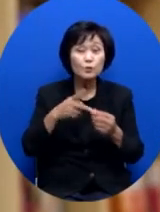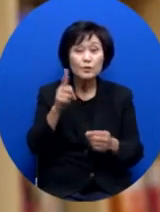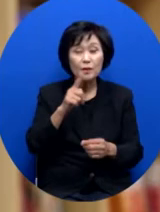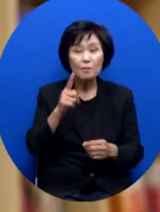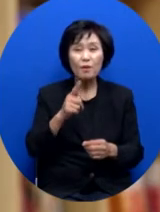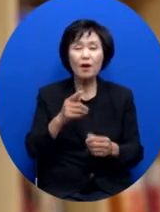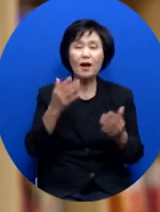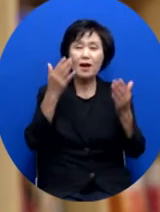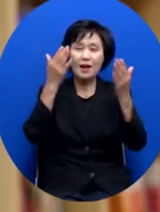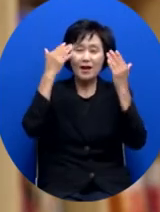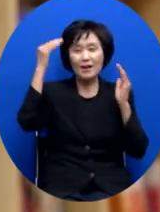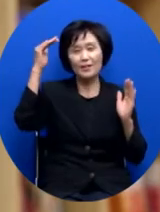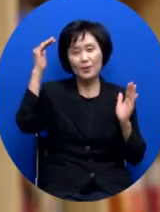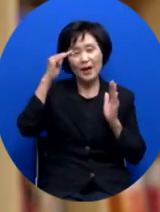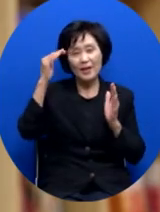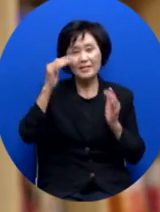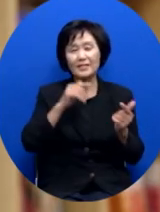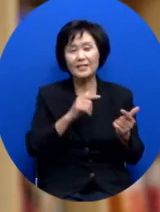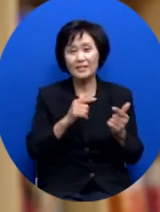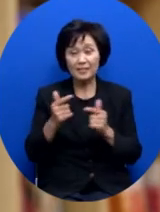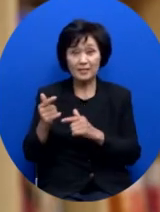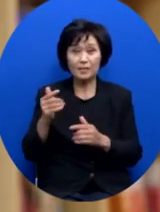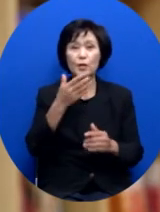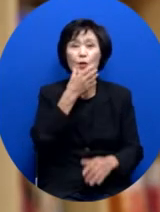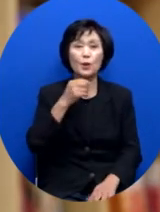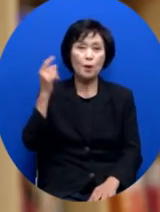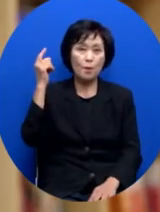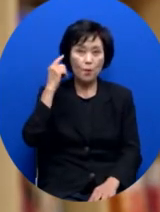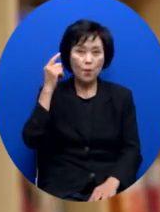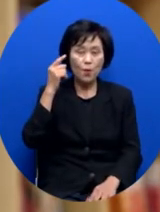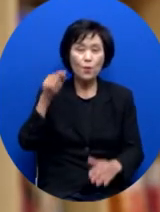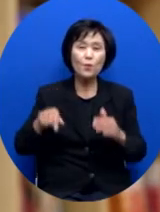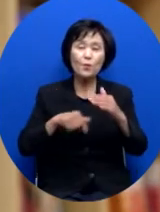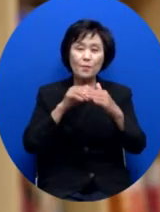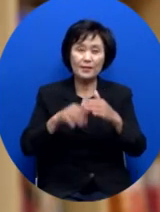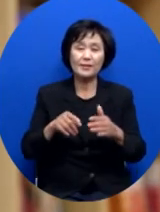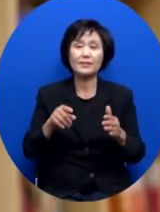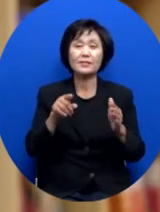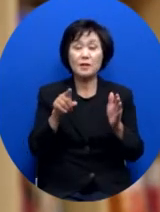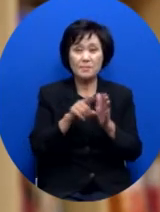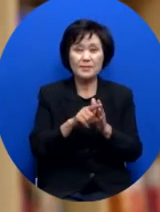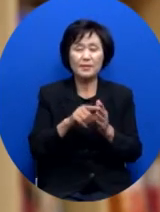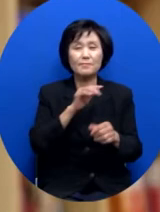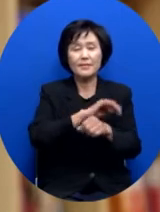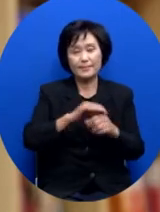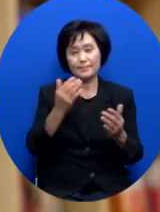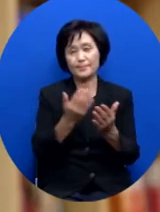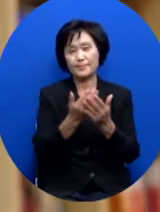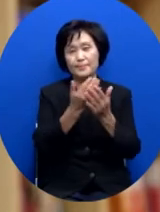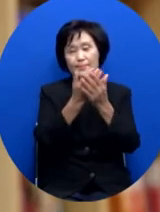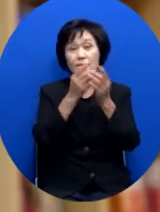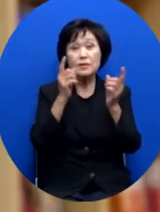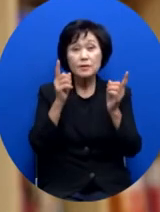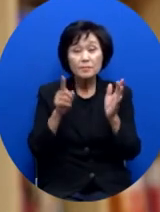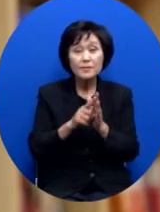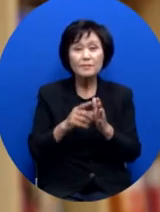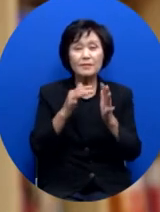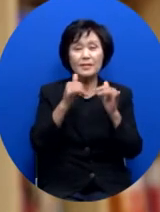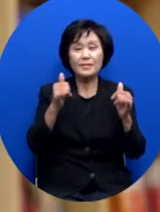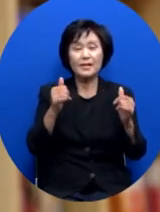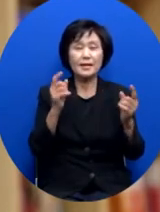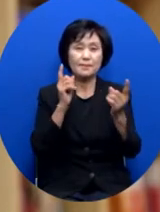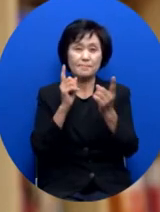학생들이 앞으로 이곳에서 청말 복음과 믿음 안에서 잘 성숙해지고 믿음의 통로 자들을 만나서 잘 커가는